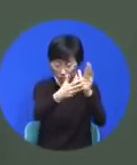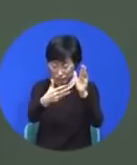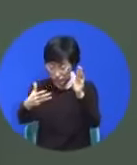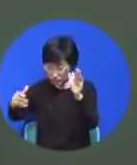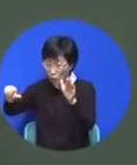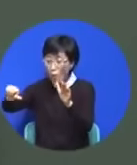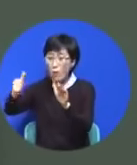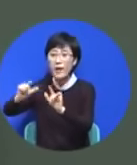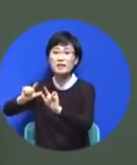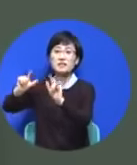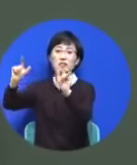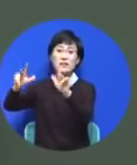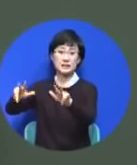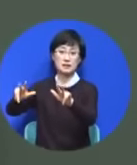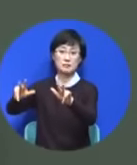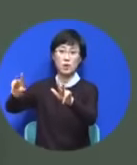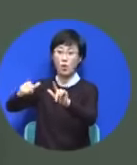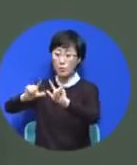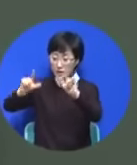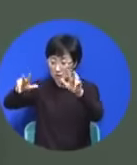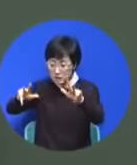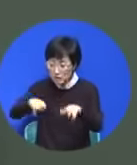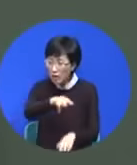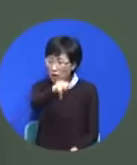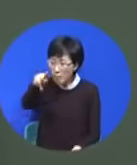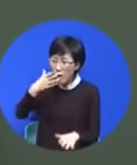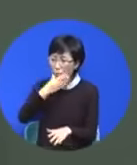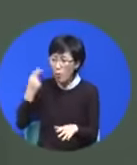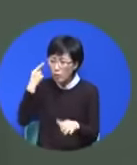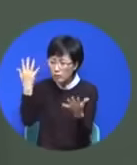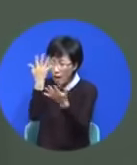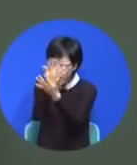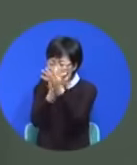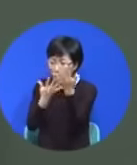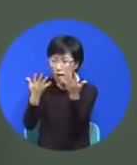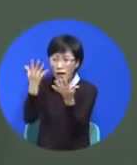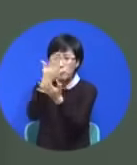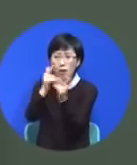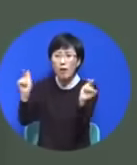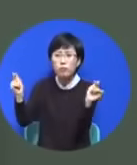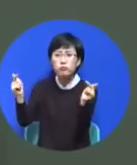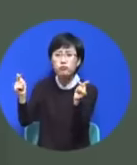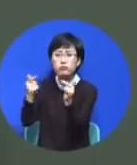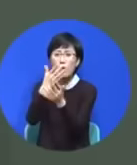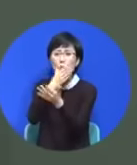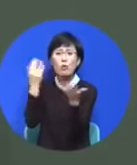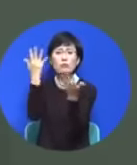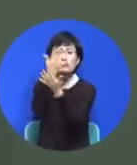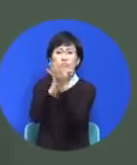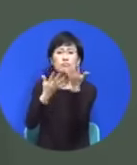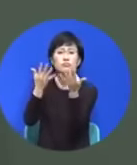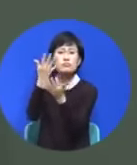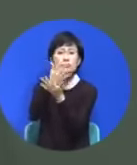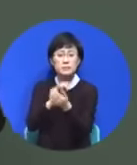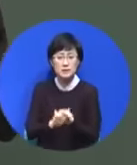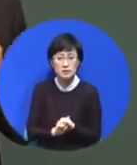지금 복음 없어져 졌 이런 상황입니다 지금 이제는